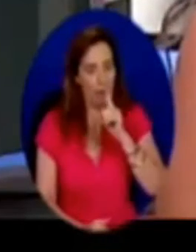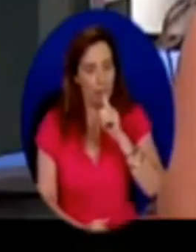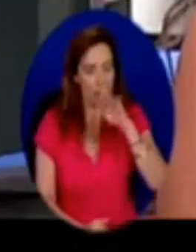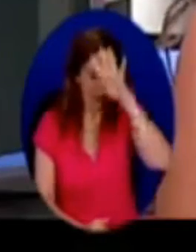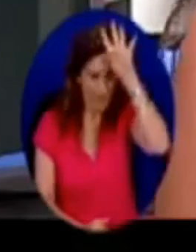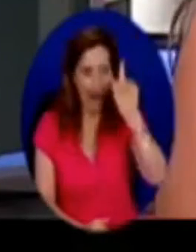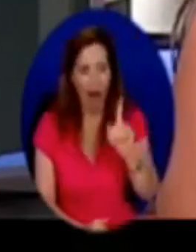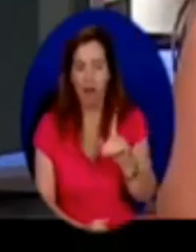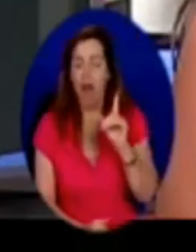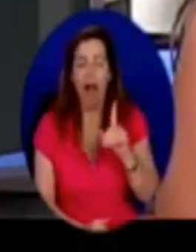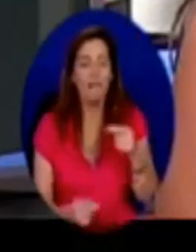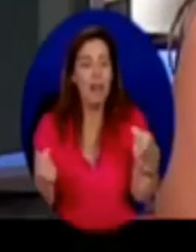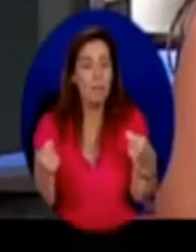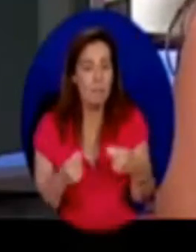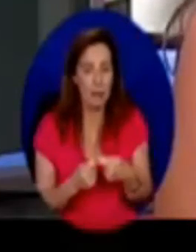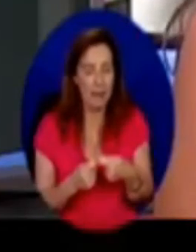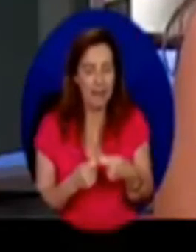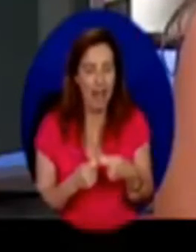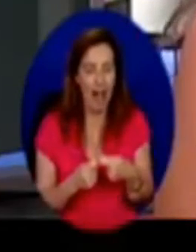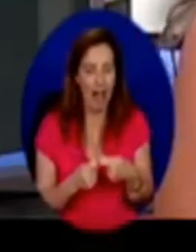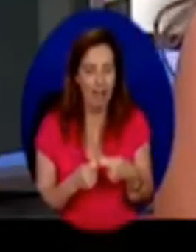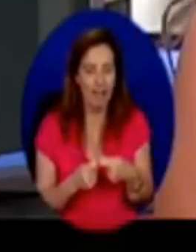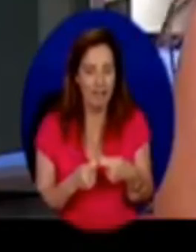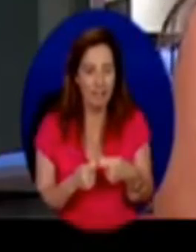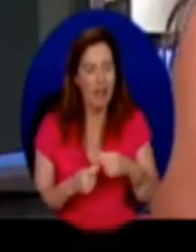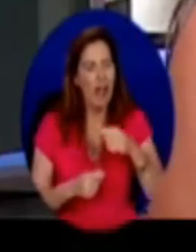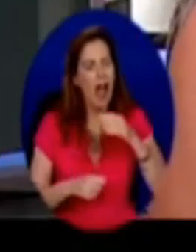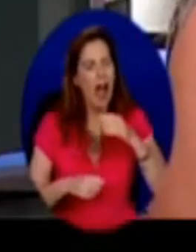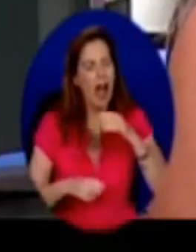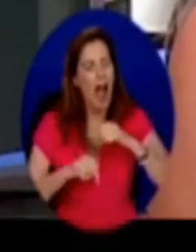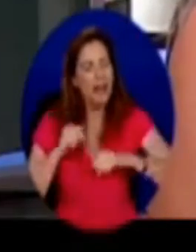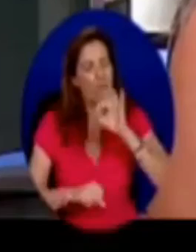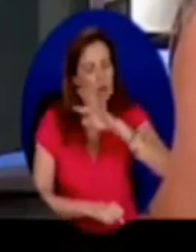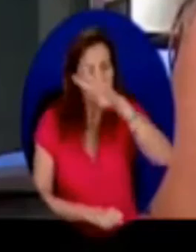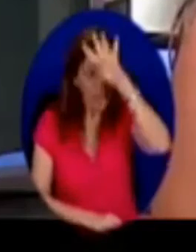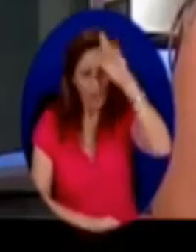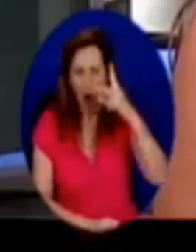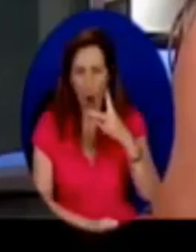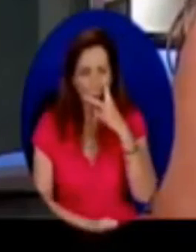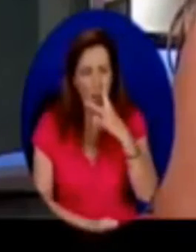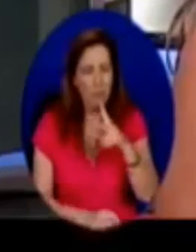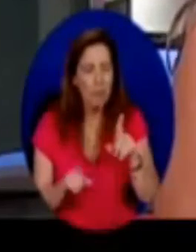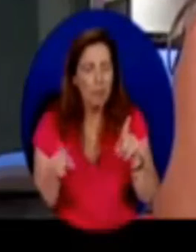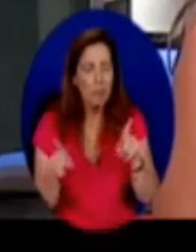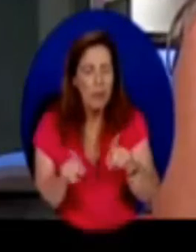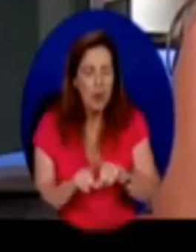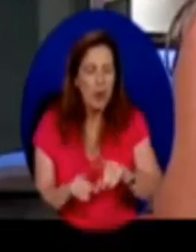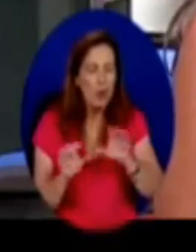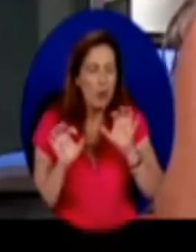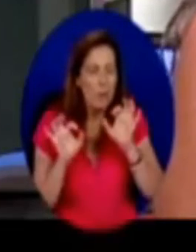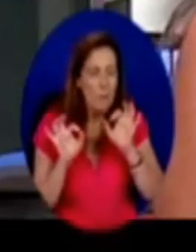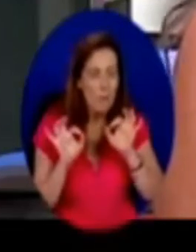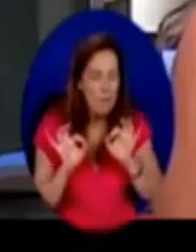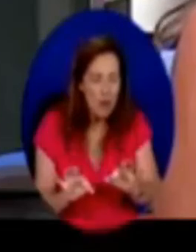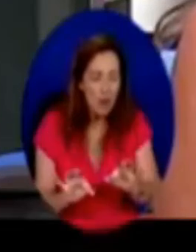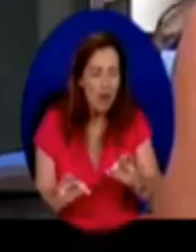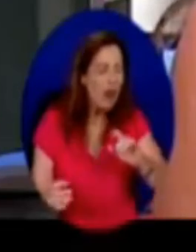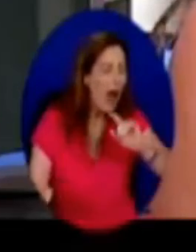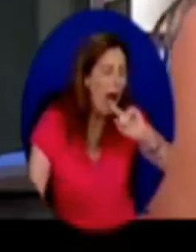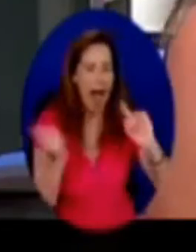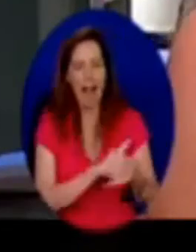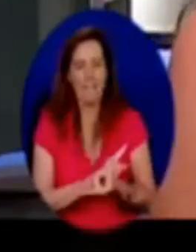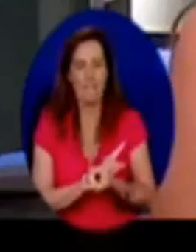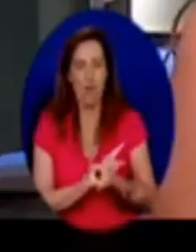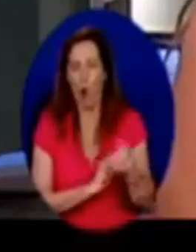בסוריה אבל מבחינת ה ההתנהלות האיראנית אנחנו רואים בדיוק את ההפך מגישה יותר